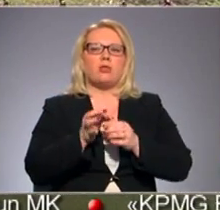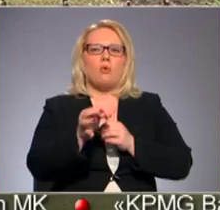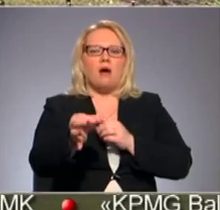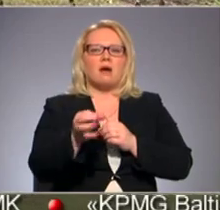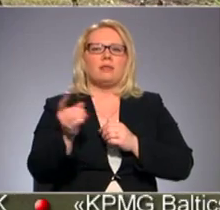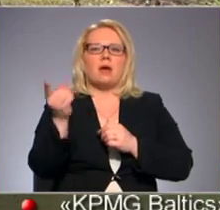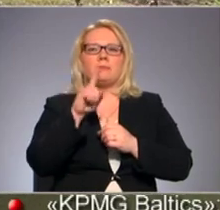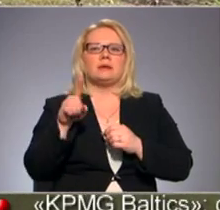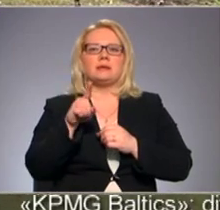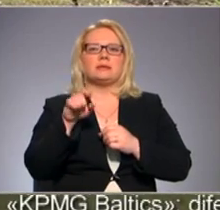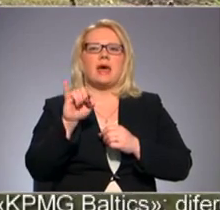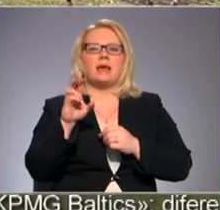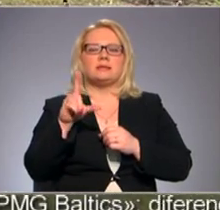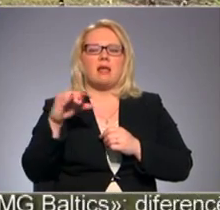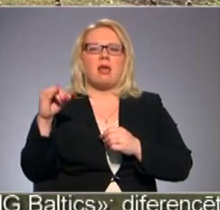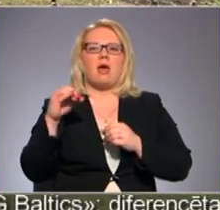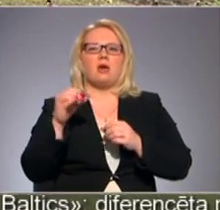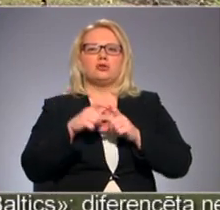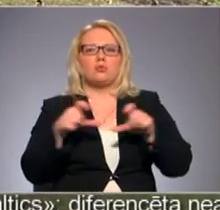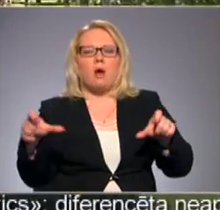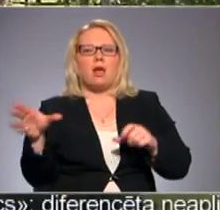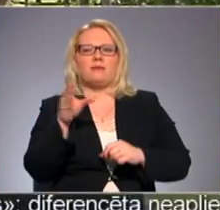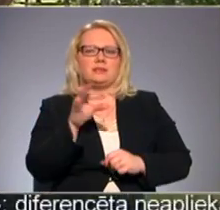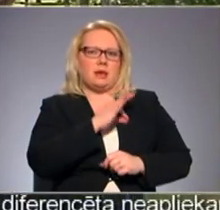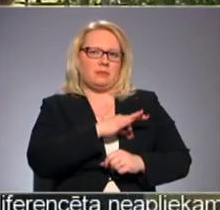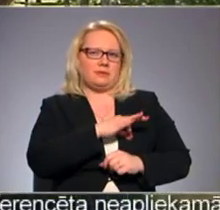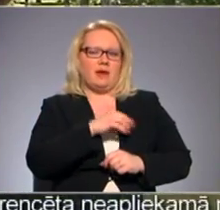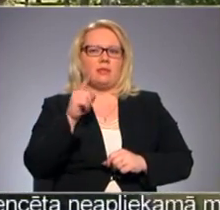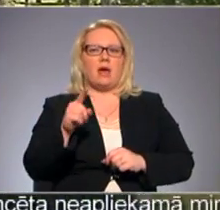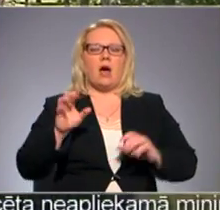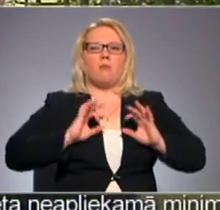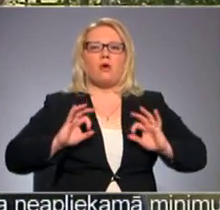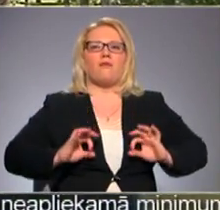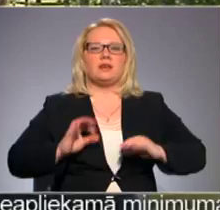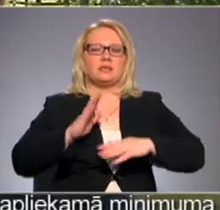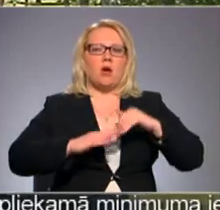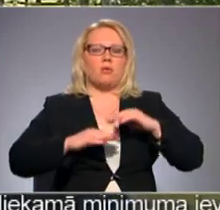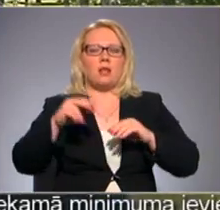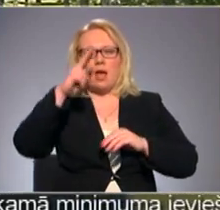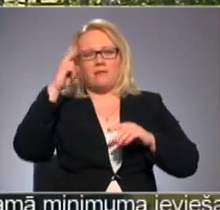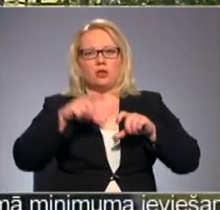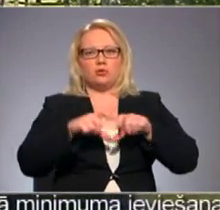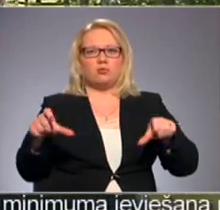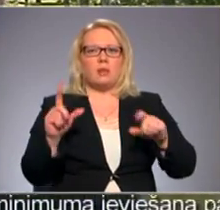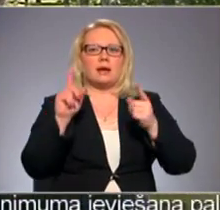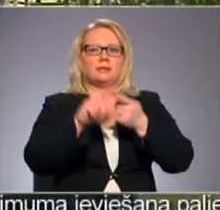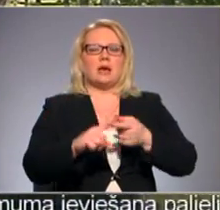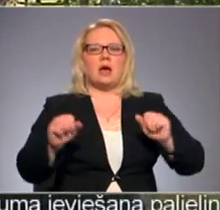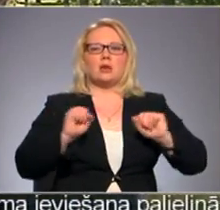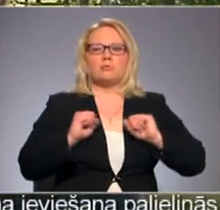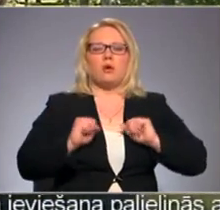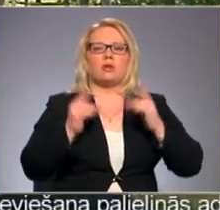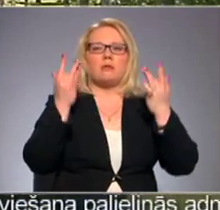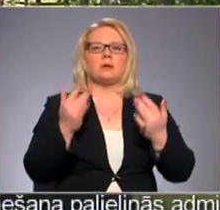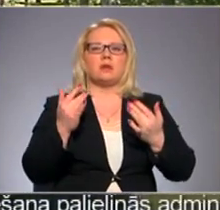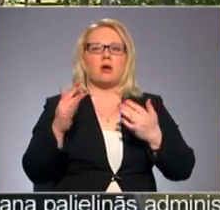Staicelē, skolām, es domāju, visiem izdarīt. Tā profesionālā vidusskola, kas saistībā ir ar sporta